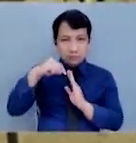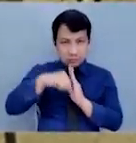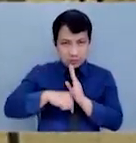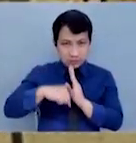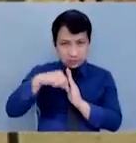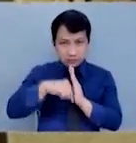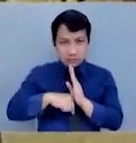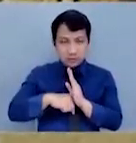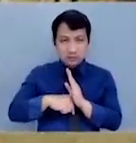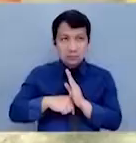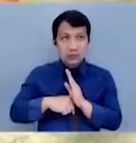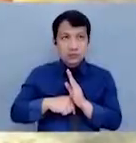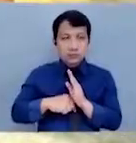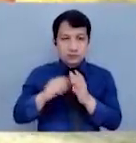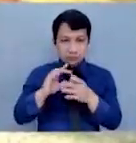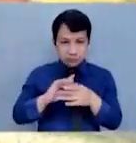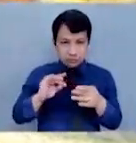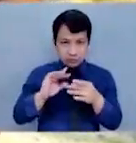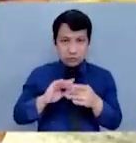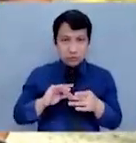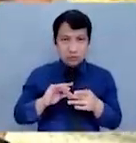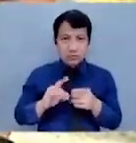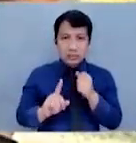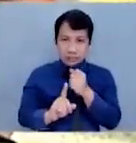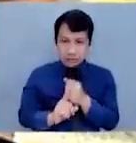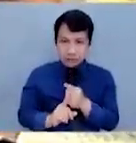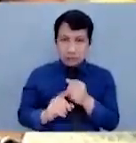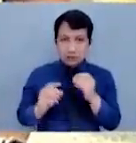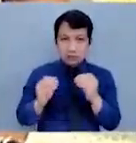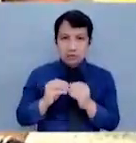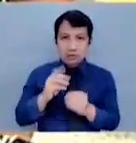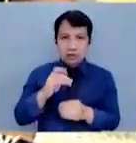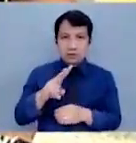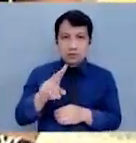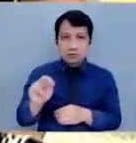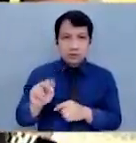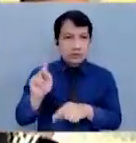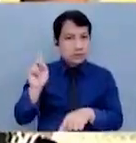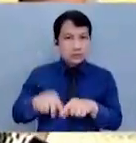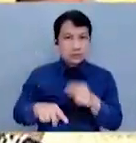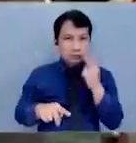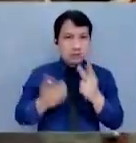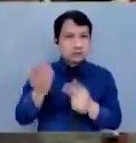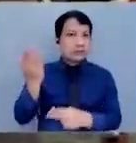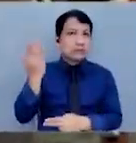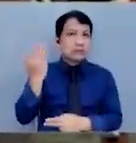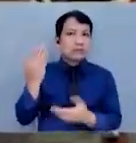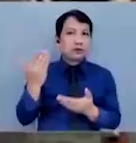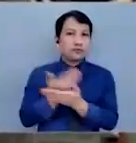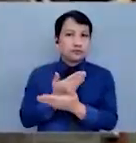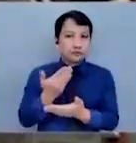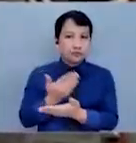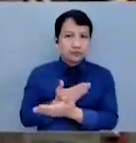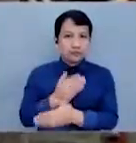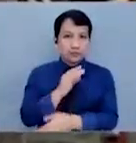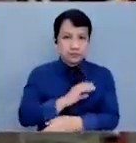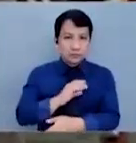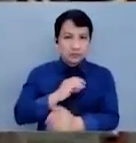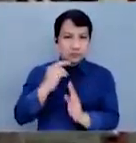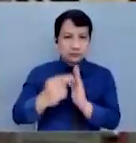ng dalawa. Ang ataking araw, MarVen like you've never seen them before. I'm excited for people to